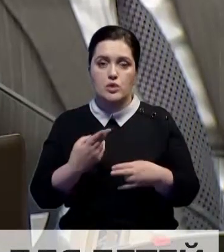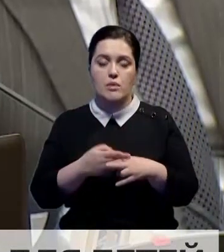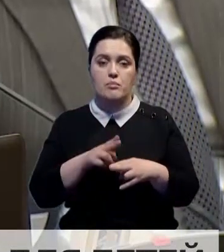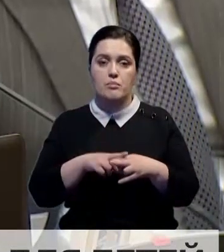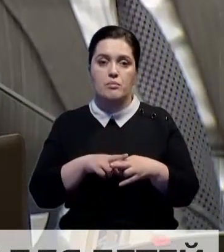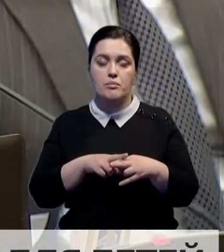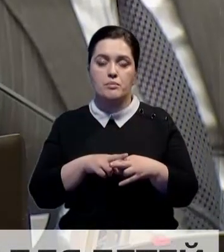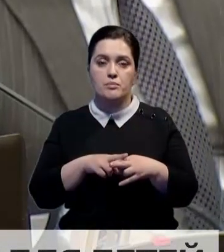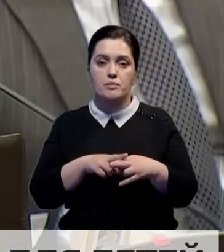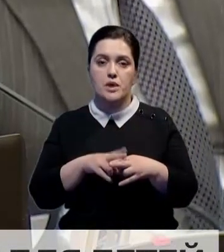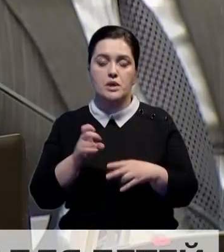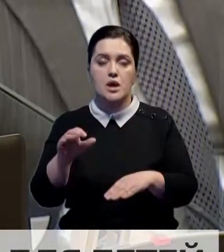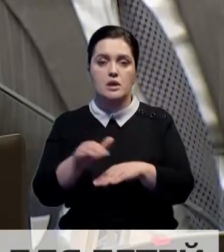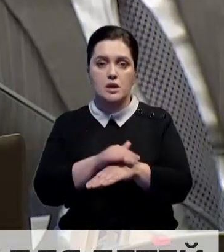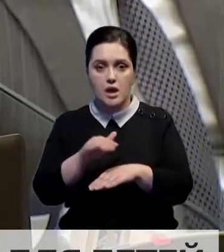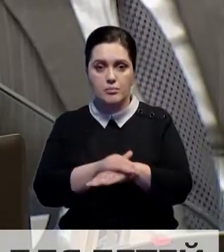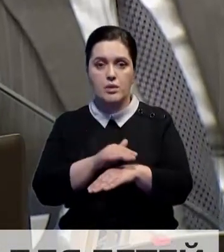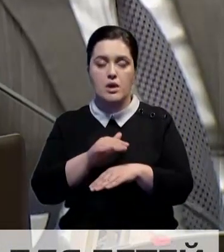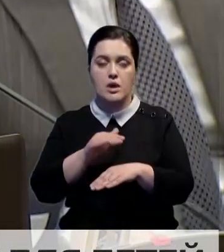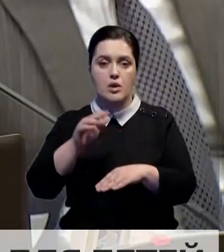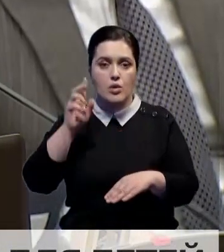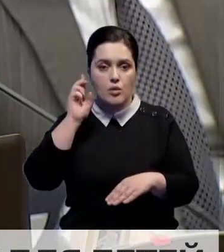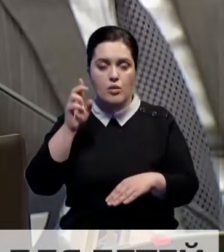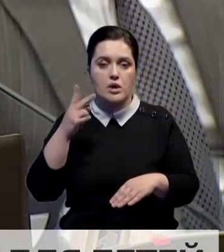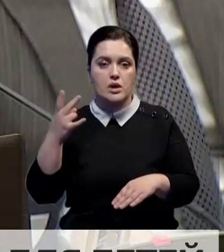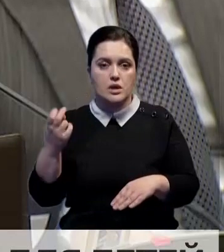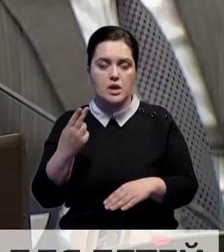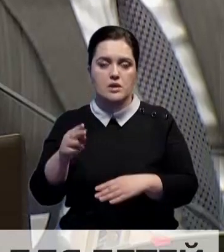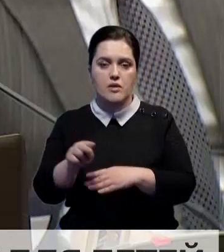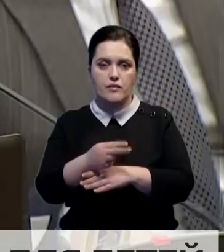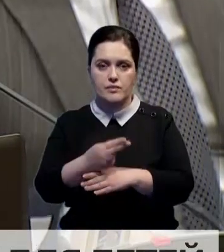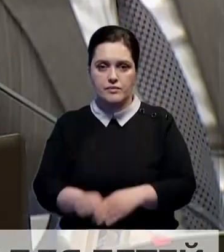идеологию, основанную на доброте, государственности и национальном воспитании.